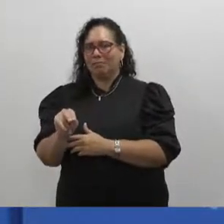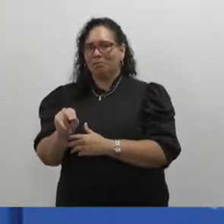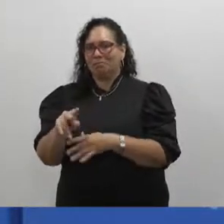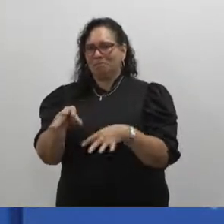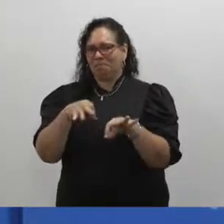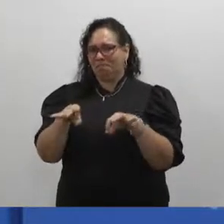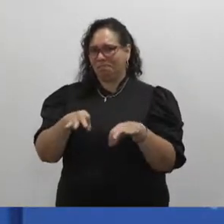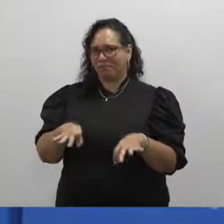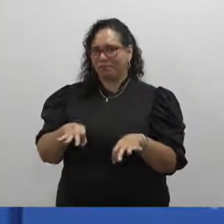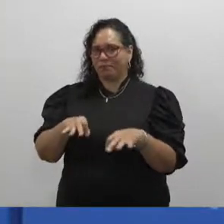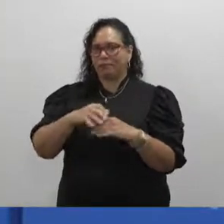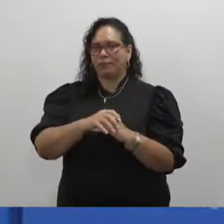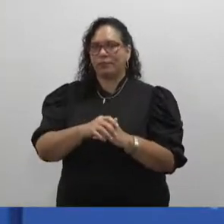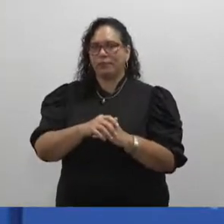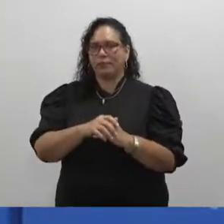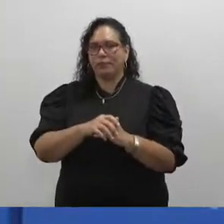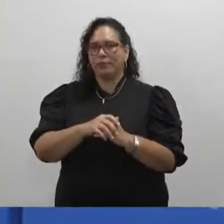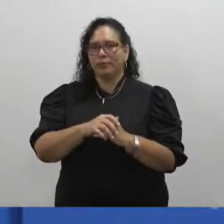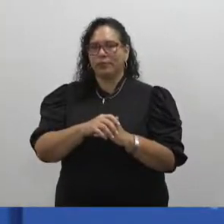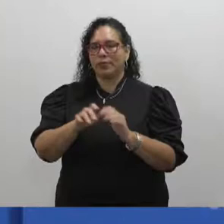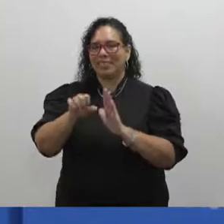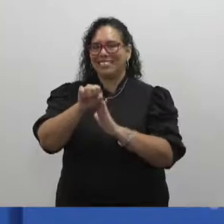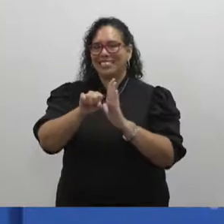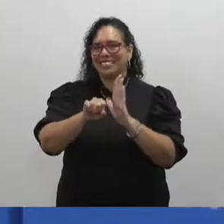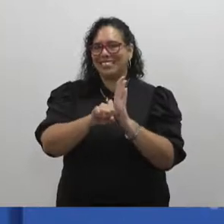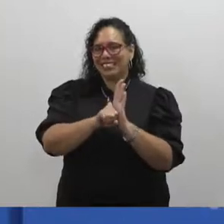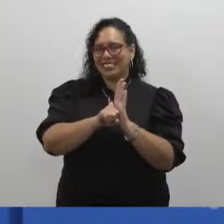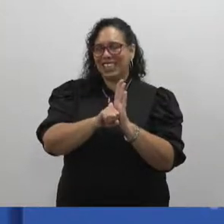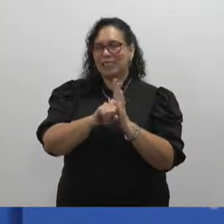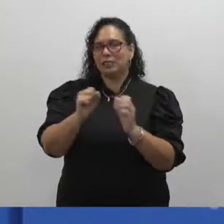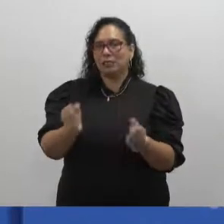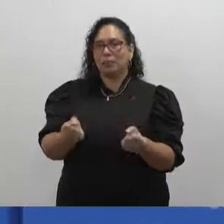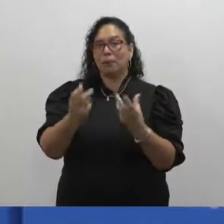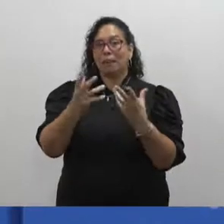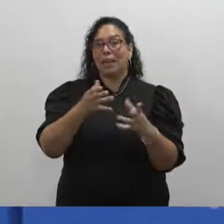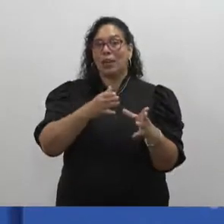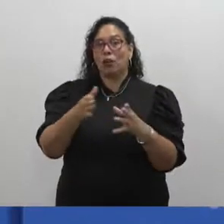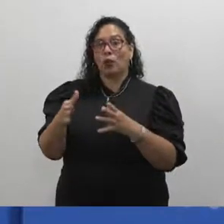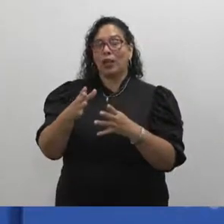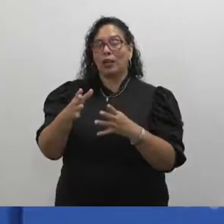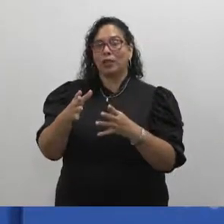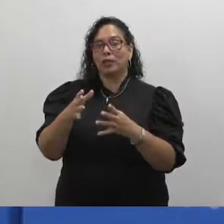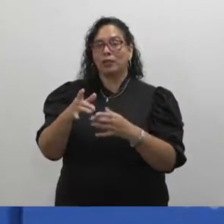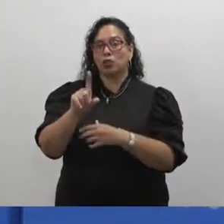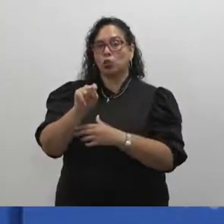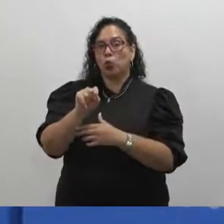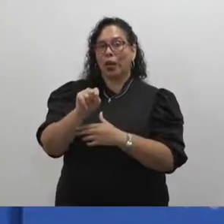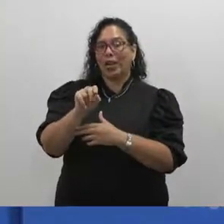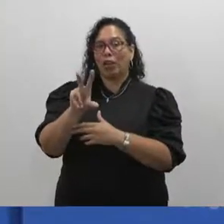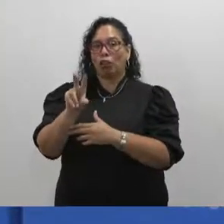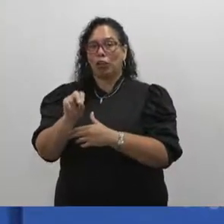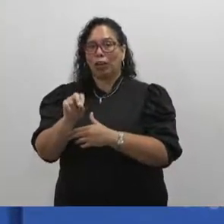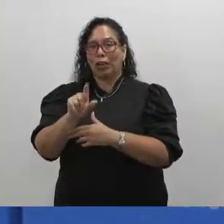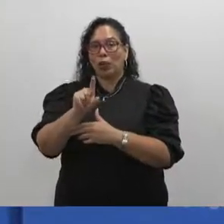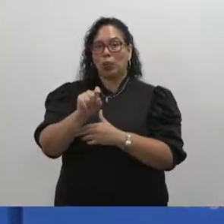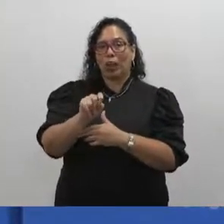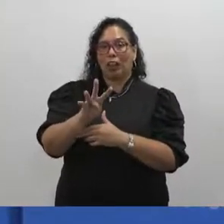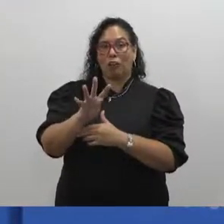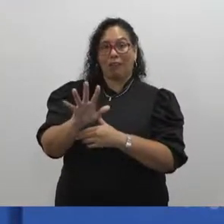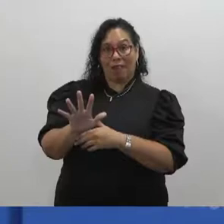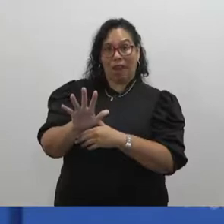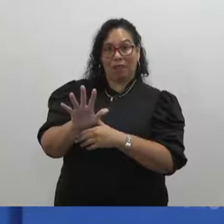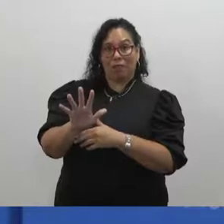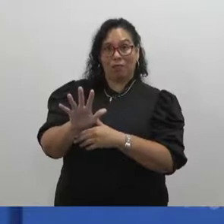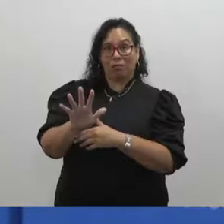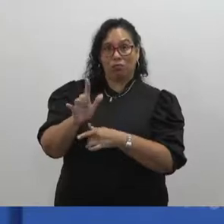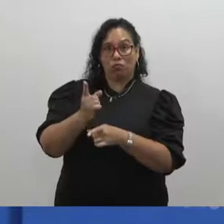cô đau đại lâu nâng áo lên bàn chuẩn bị bàn chuẩn bị chun dừa nứng rau rau bao dừa nứng cái